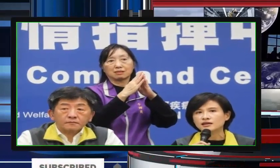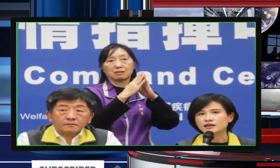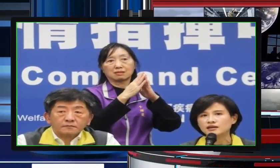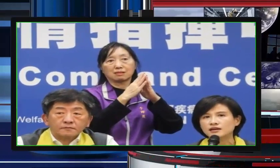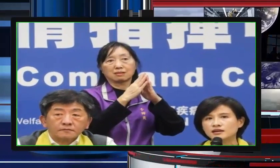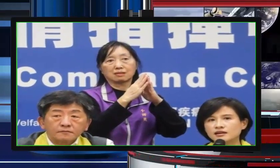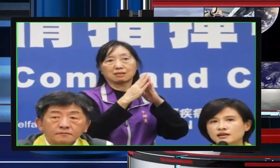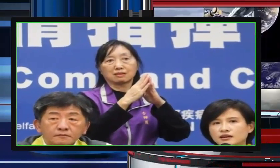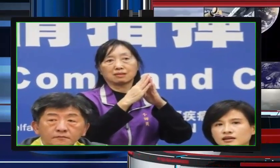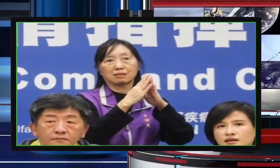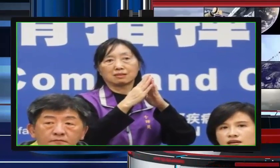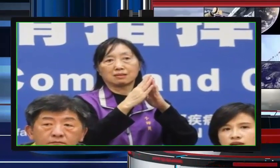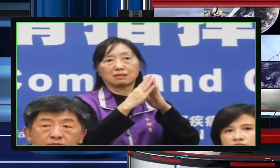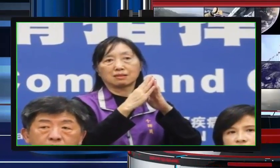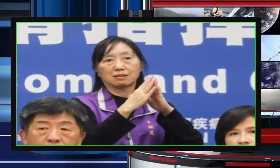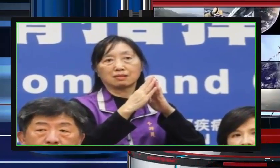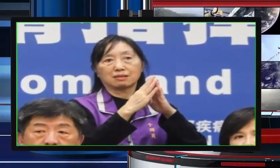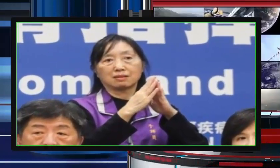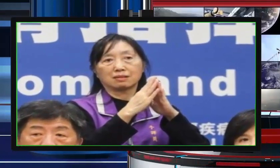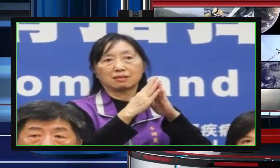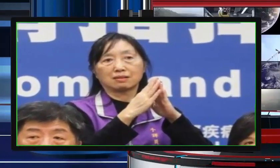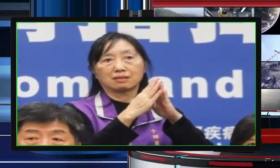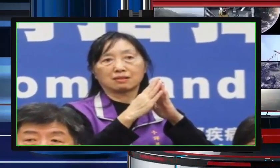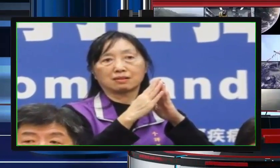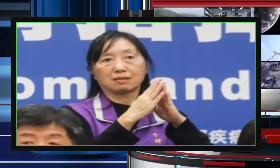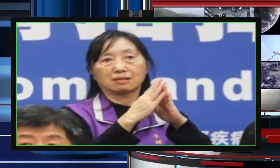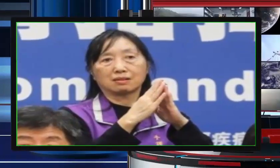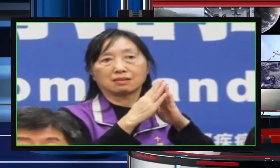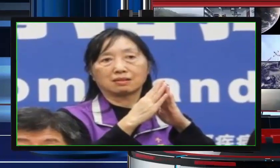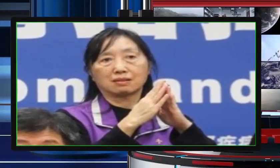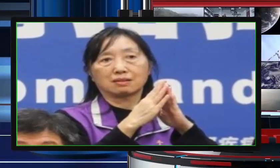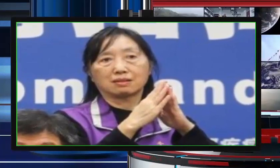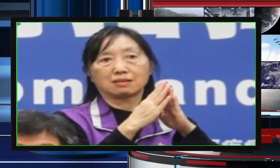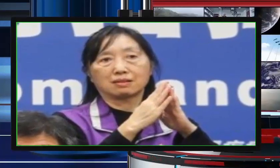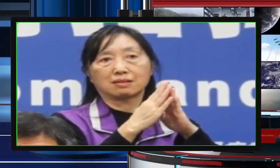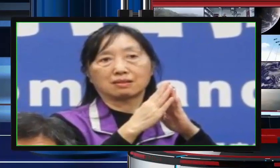达布里斯本后，转乘维珍澳洲航空